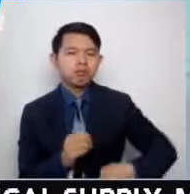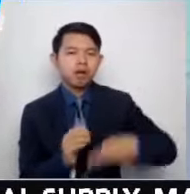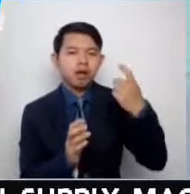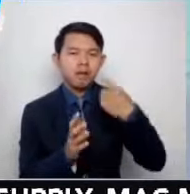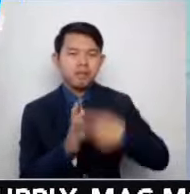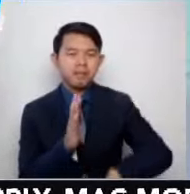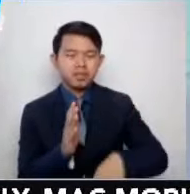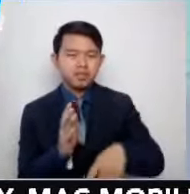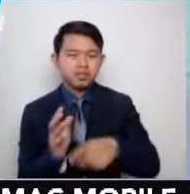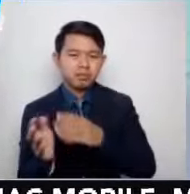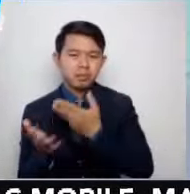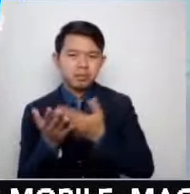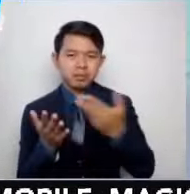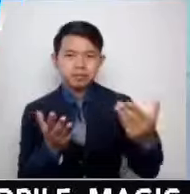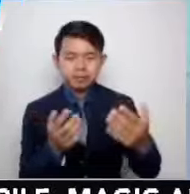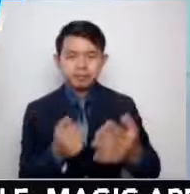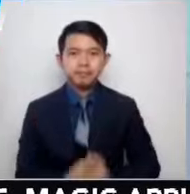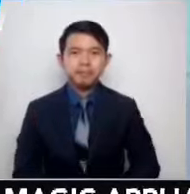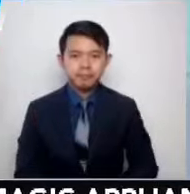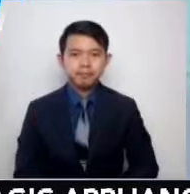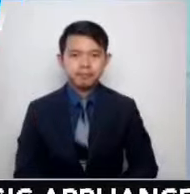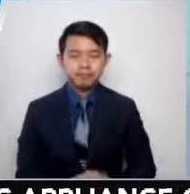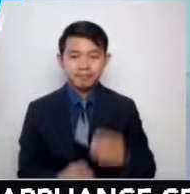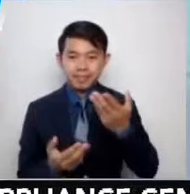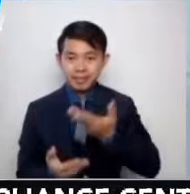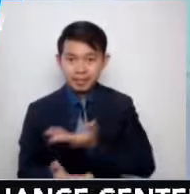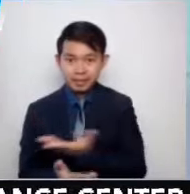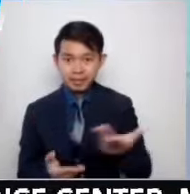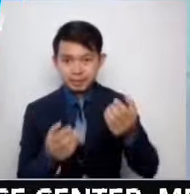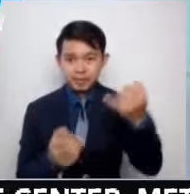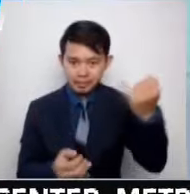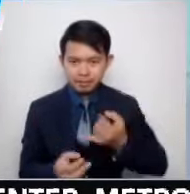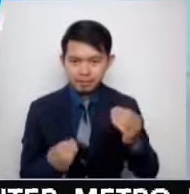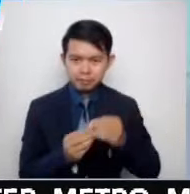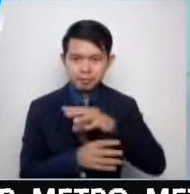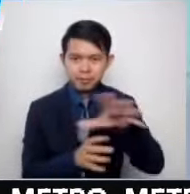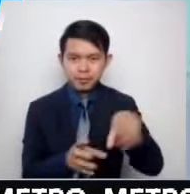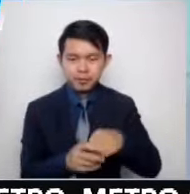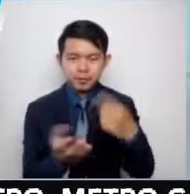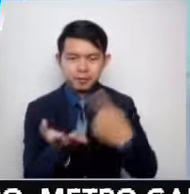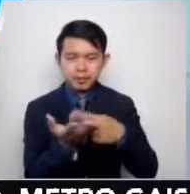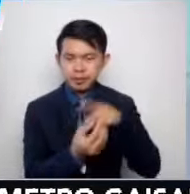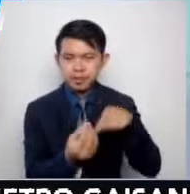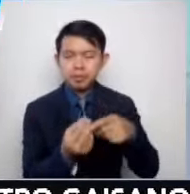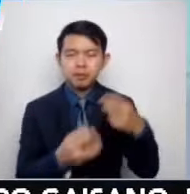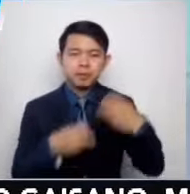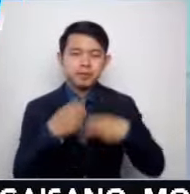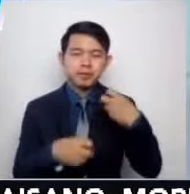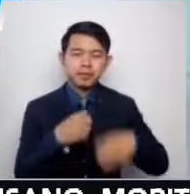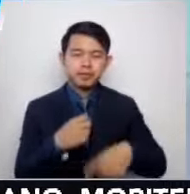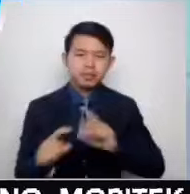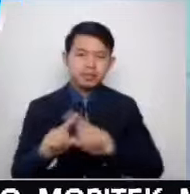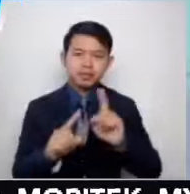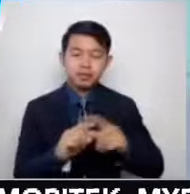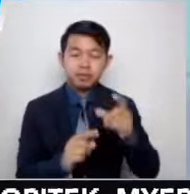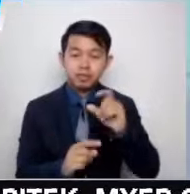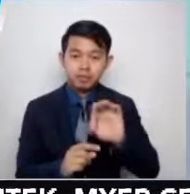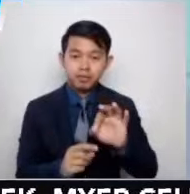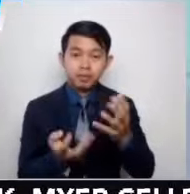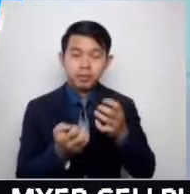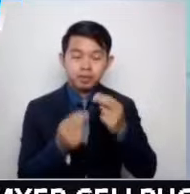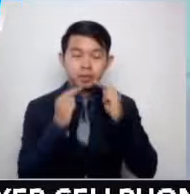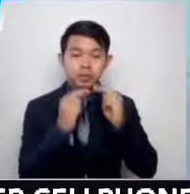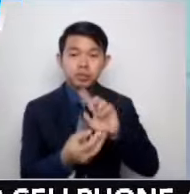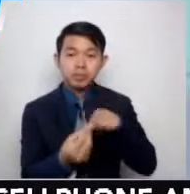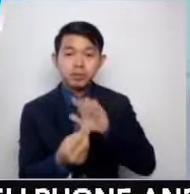mga kapuso, makisali pa rin po sa aming online talakayan sa iba't ibang issue. Kung may nais din kayong maibalita sa inyong lugar, mag-PM na sa Facebook